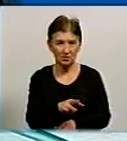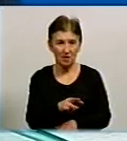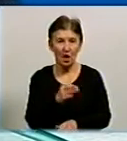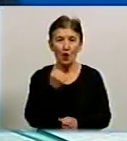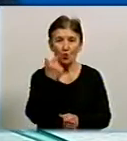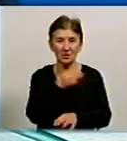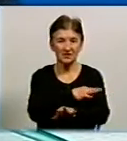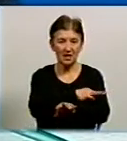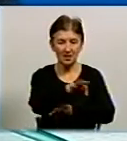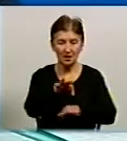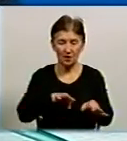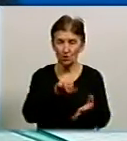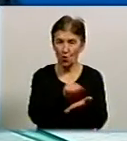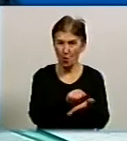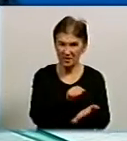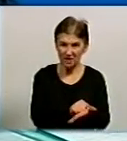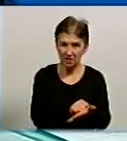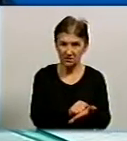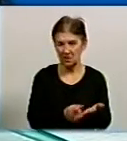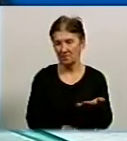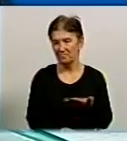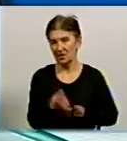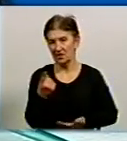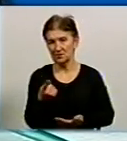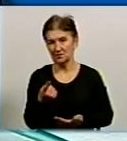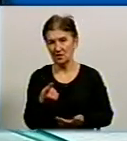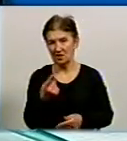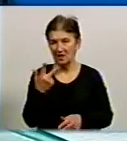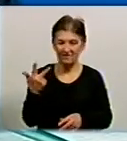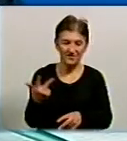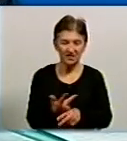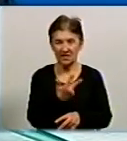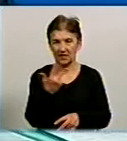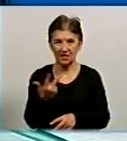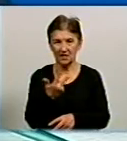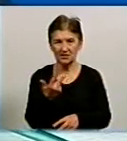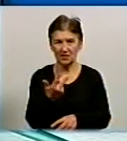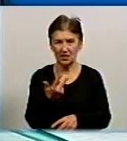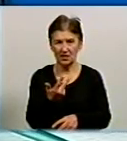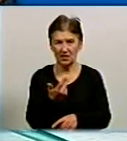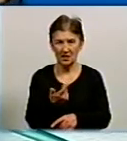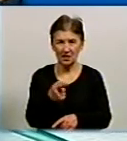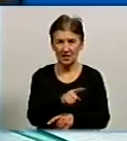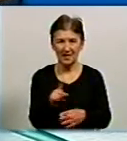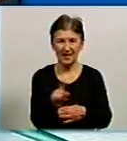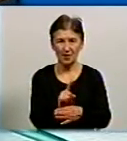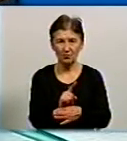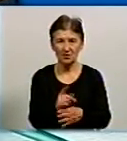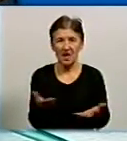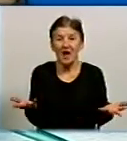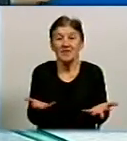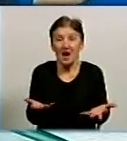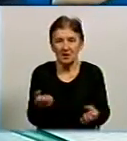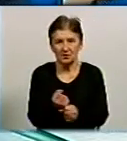зробили проектно-кошторисну документацію, виявилося, що майже в три рази проєкт перевищує цей ліміт. Ну, як